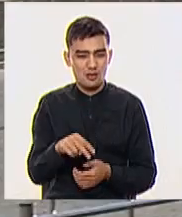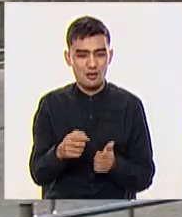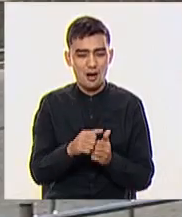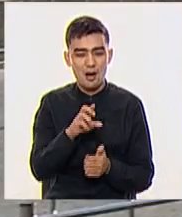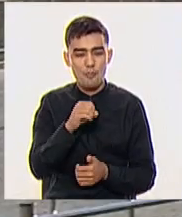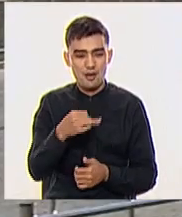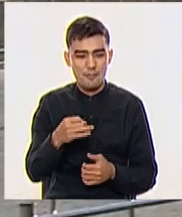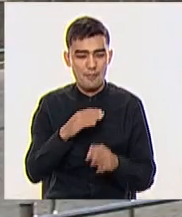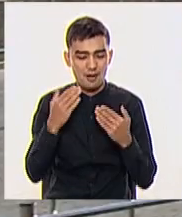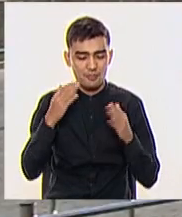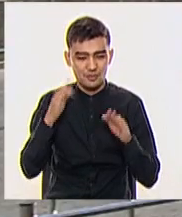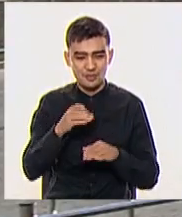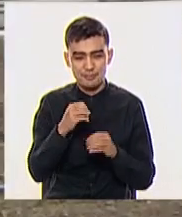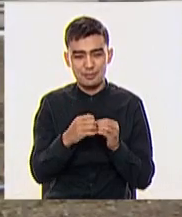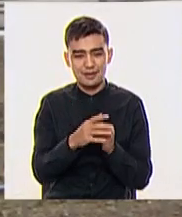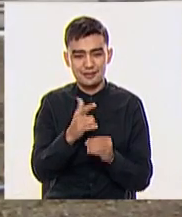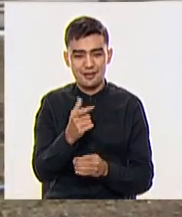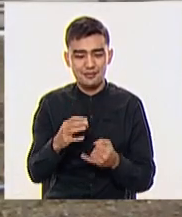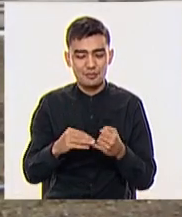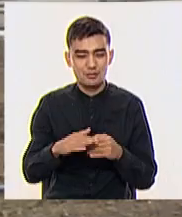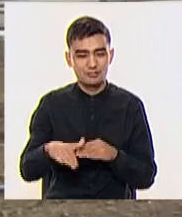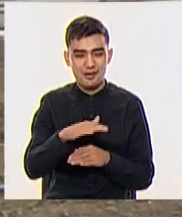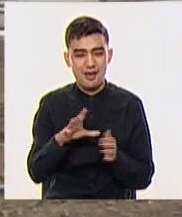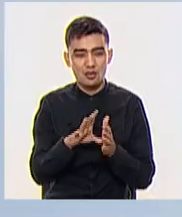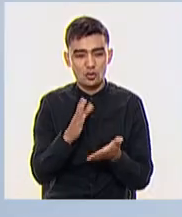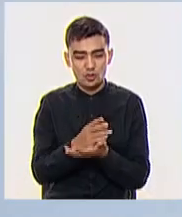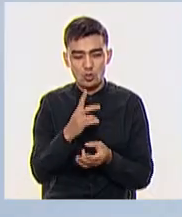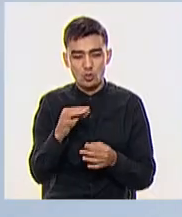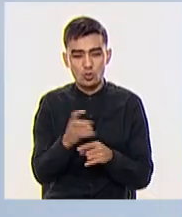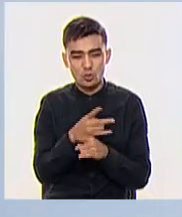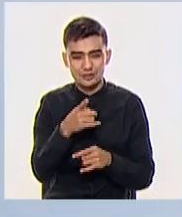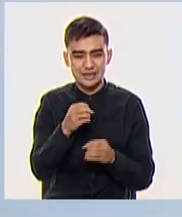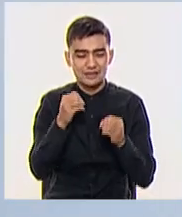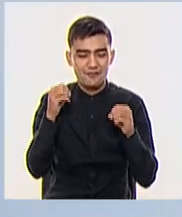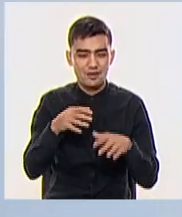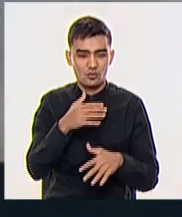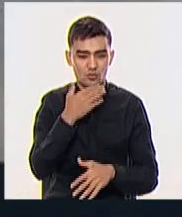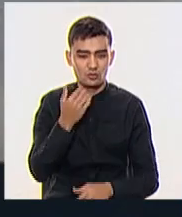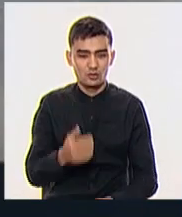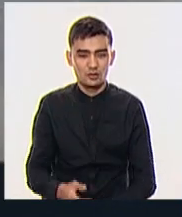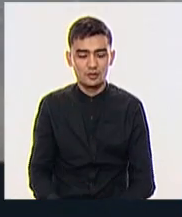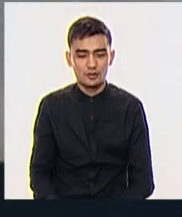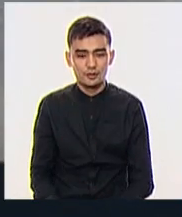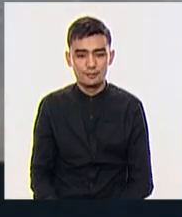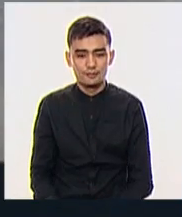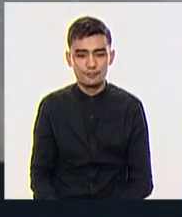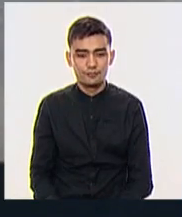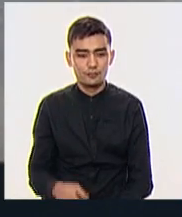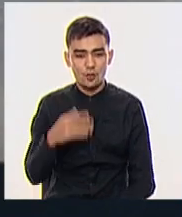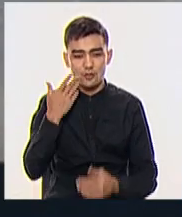Жалпы аумағы 15 гектар. Электр желісі тартылғанымен түн қараңғысында мұнда жарық жанбайды. Ашқан кезде